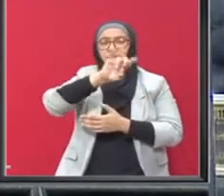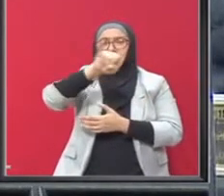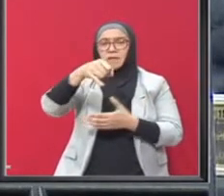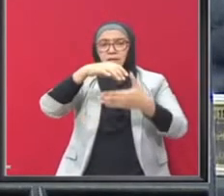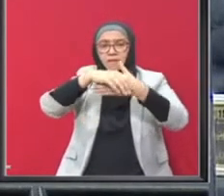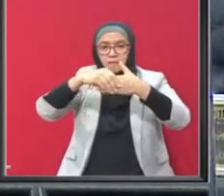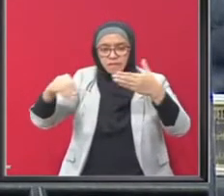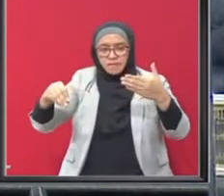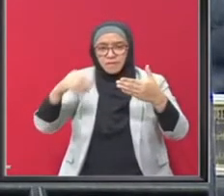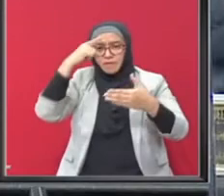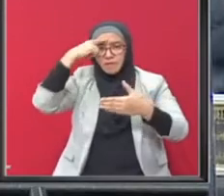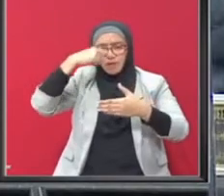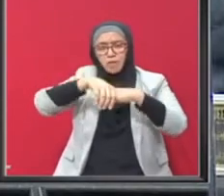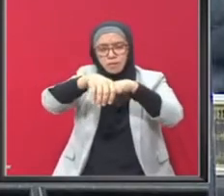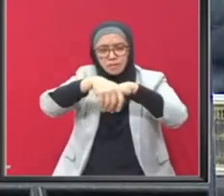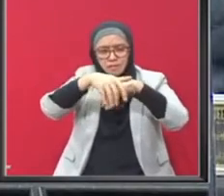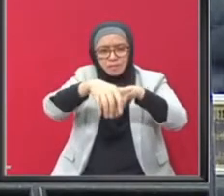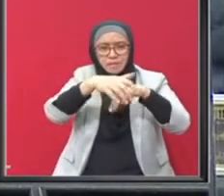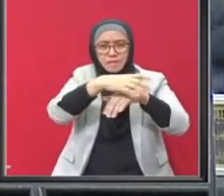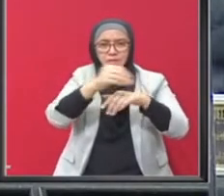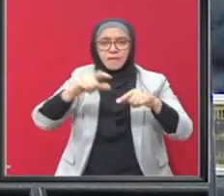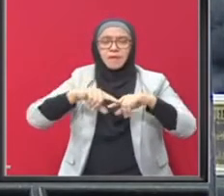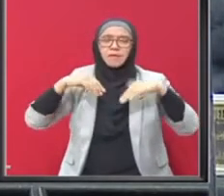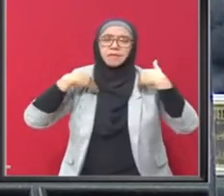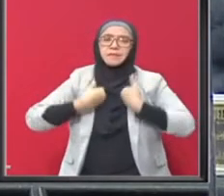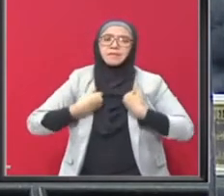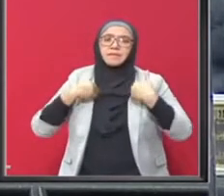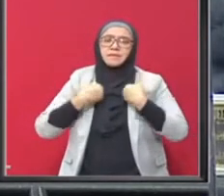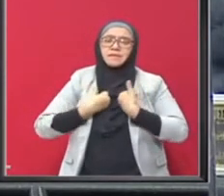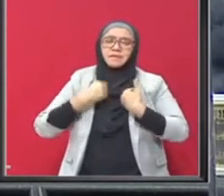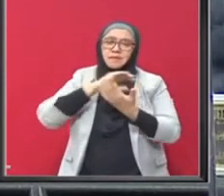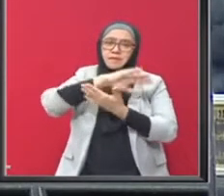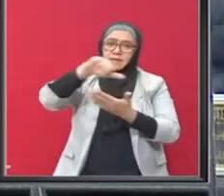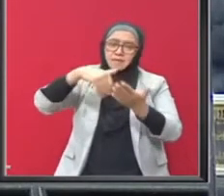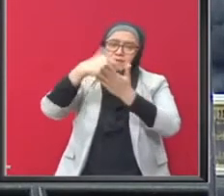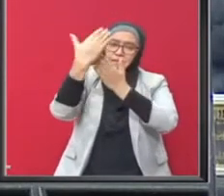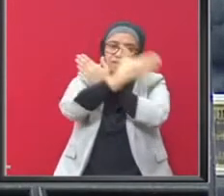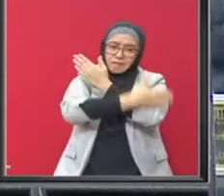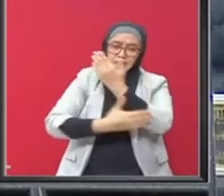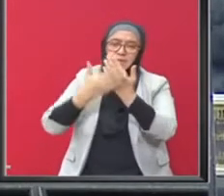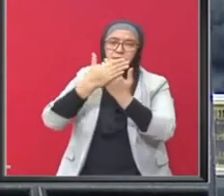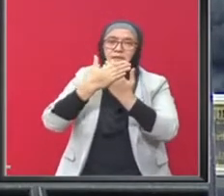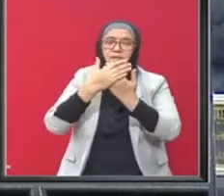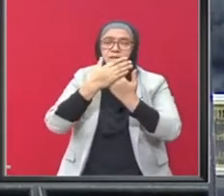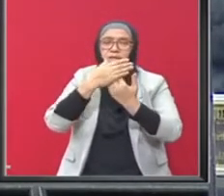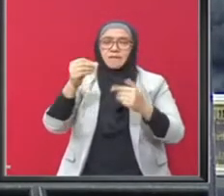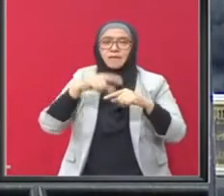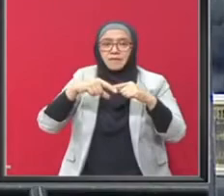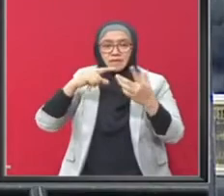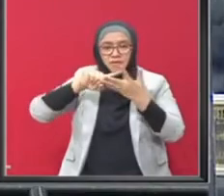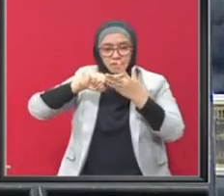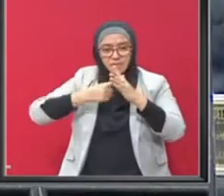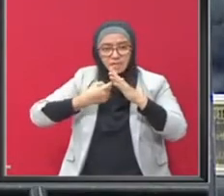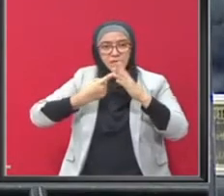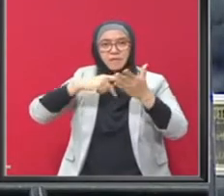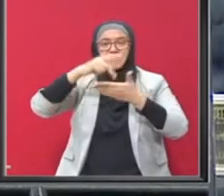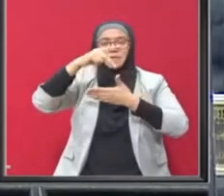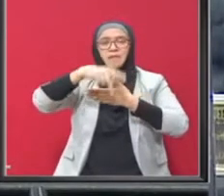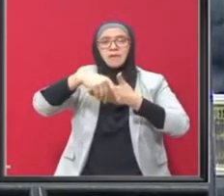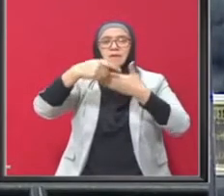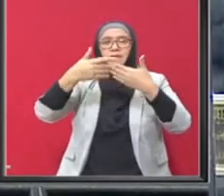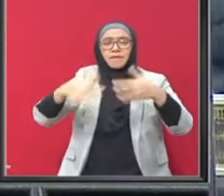diduga kenakan seluruh negara sebagian vojislav setelah pun mulai kan Insyaallah dan kepo Serikat